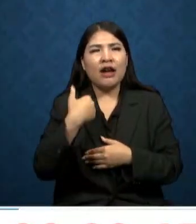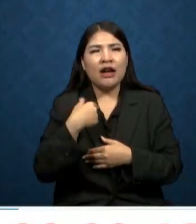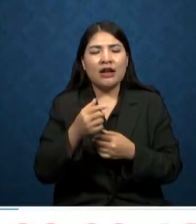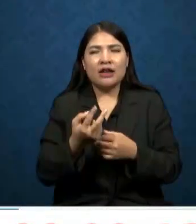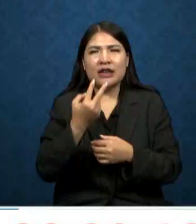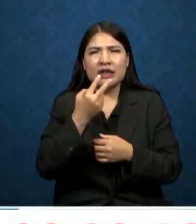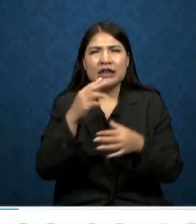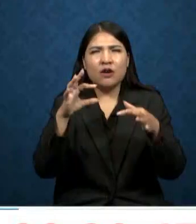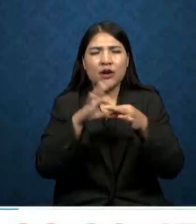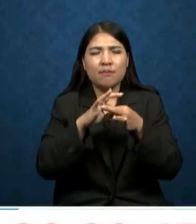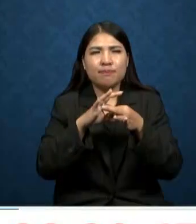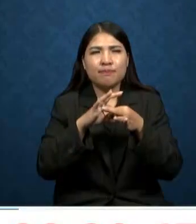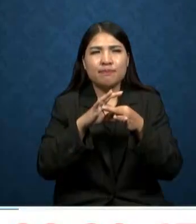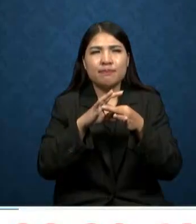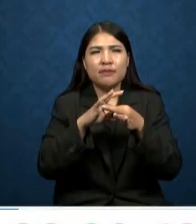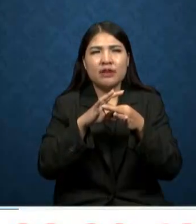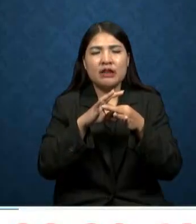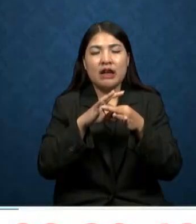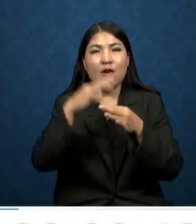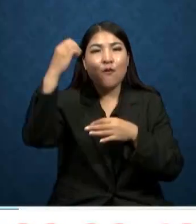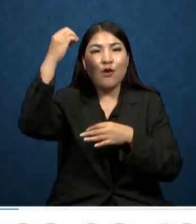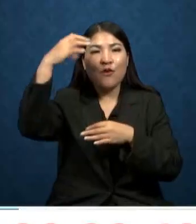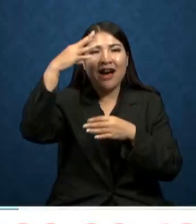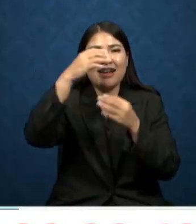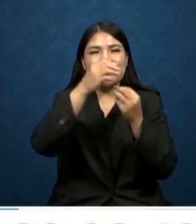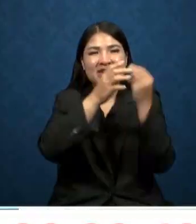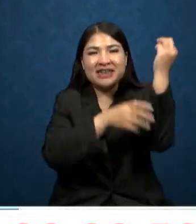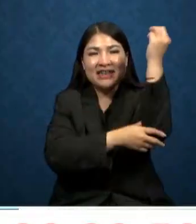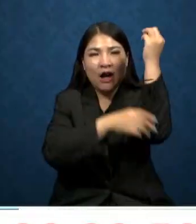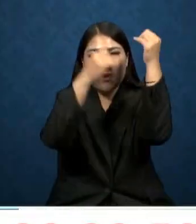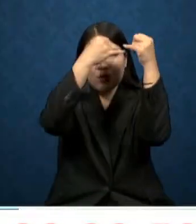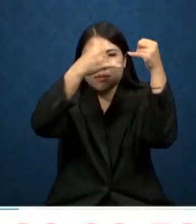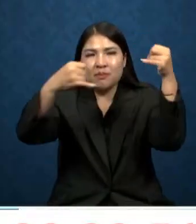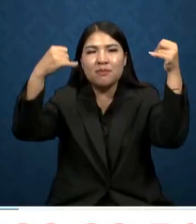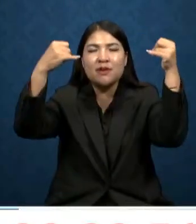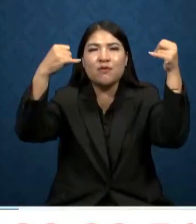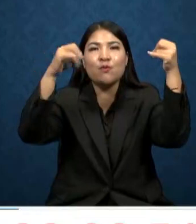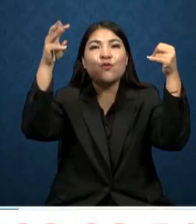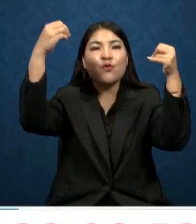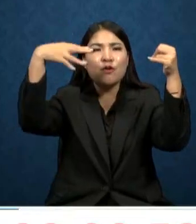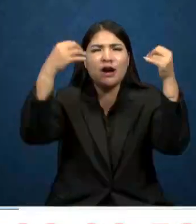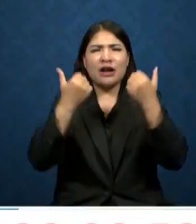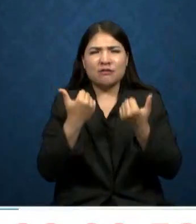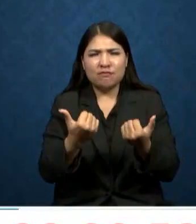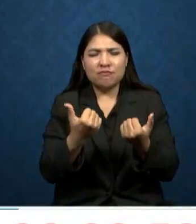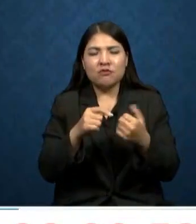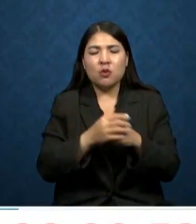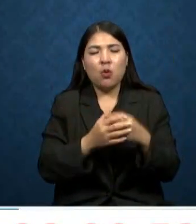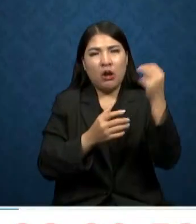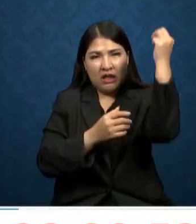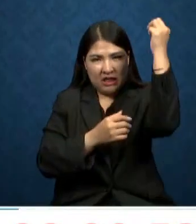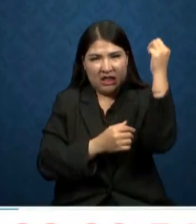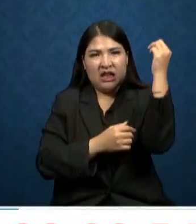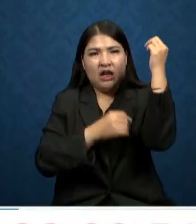นวัตกรรมที่ที่มีราคาสูงมากเนี่ยปัจจุบันบางแห่งเนี่ยไปถึงต้นละ 1